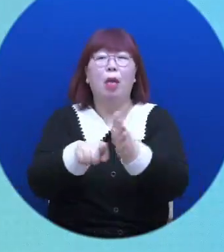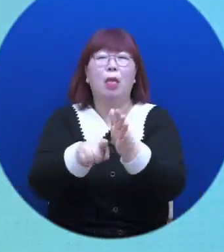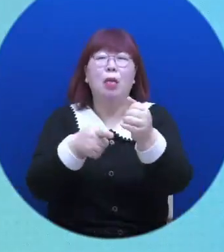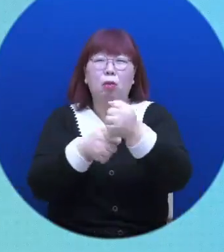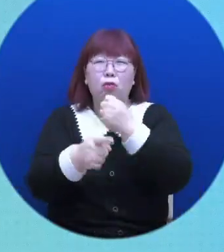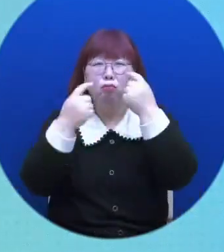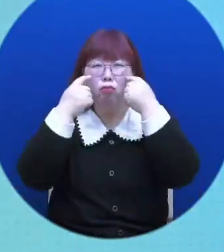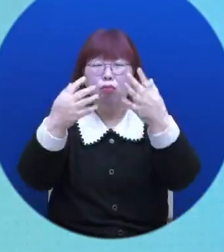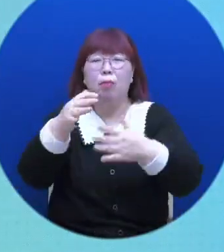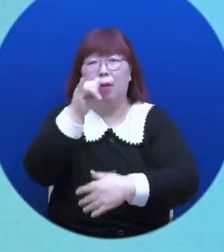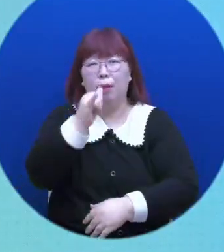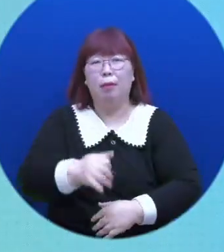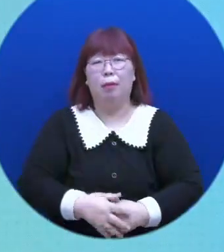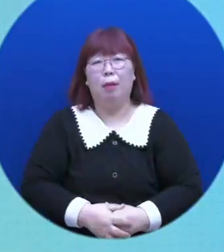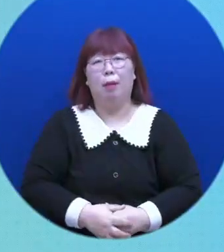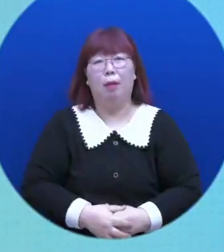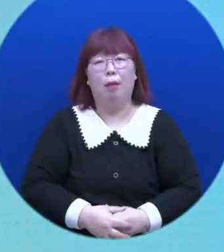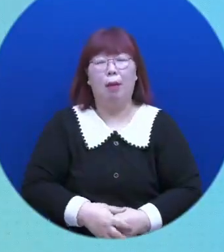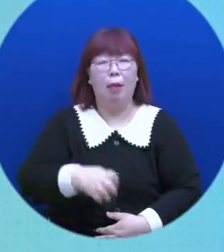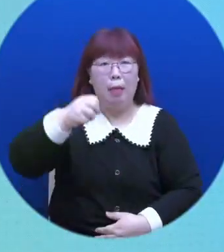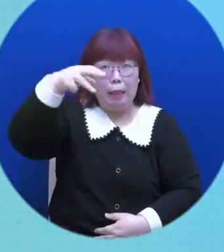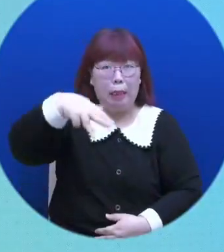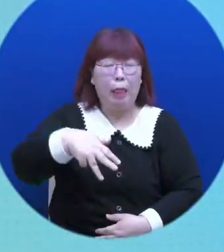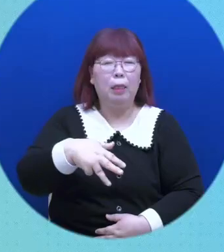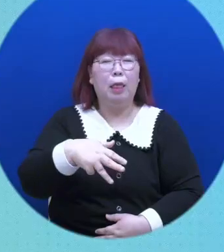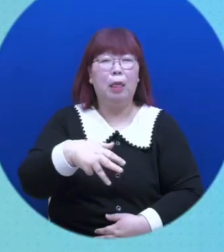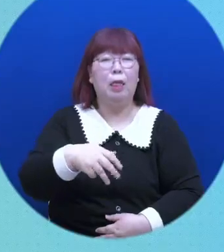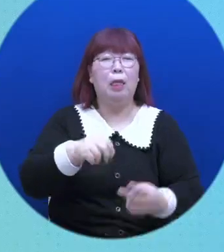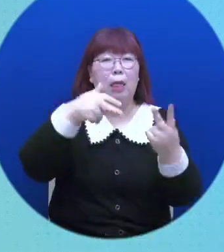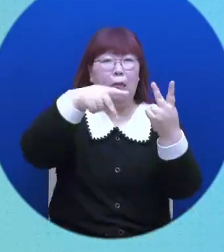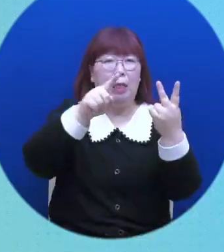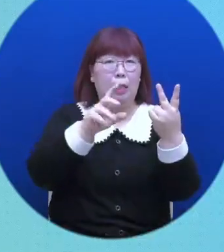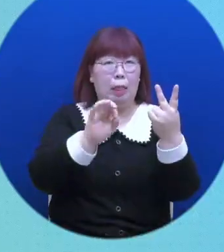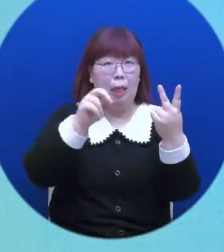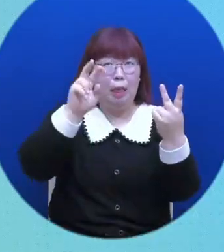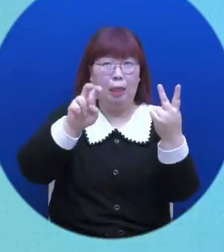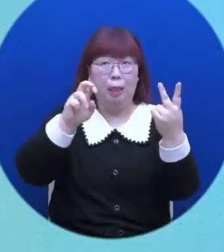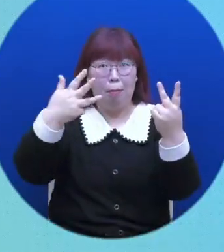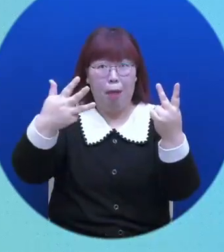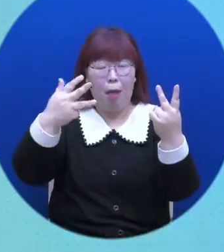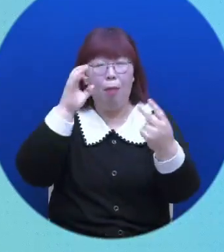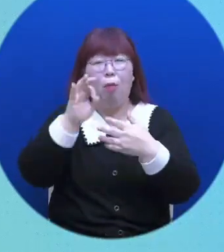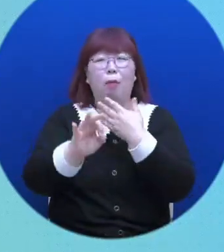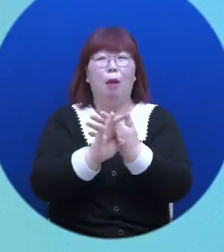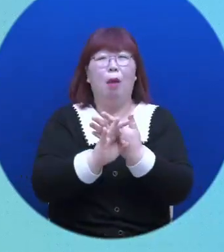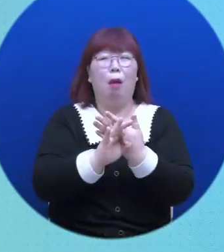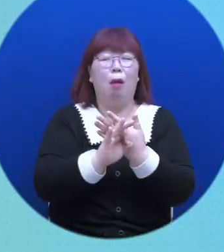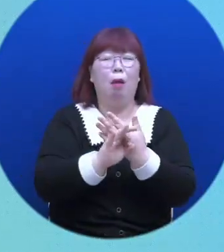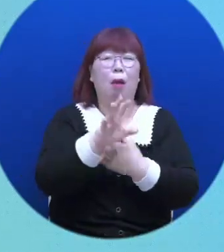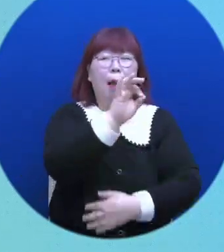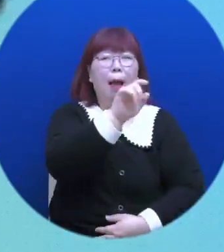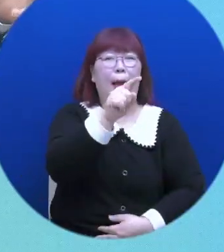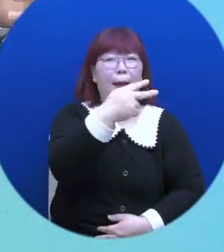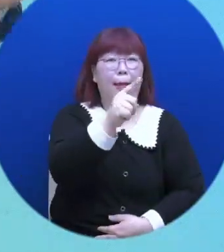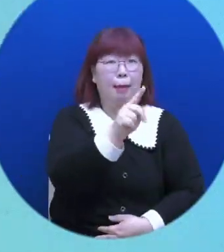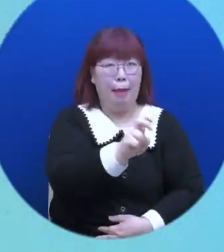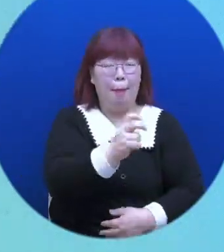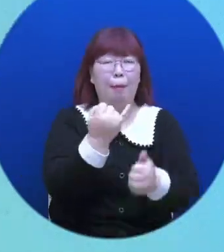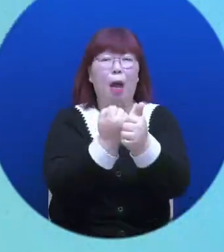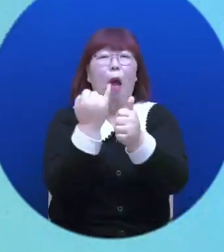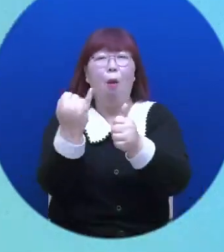말해줘요. 창세기 1장 28절 무슨 말씀이에요? 아담 하와를 만드시고